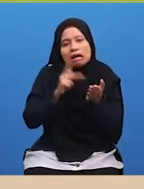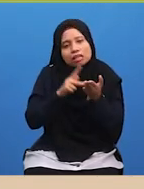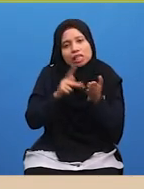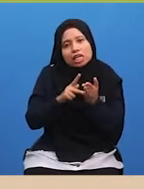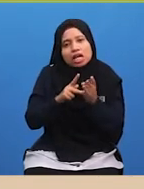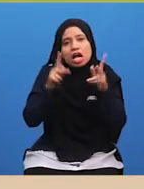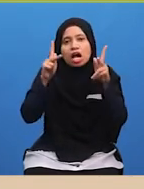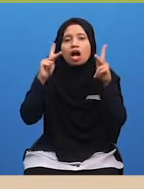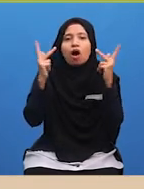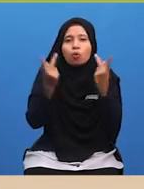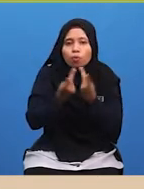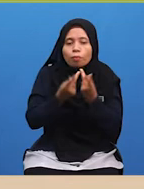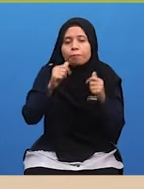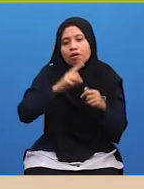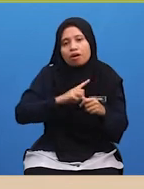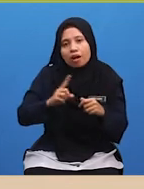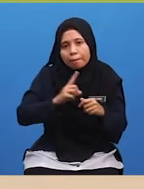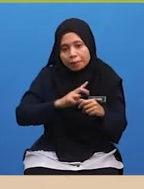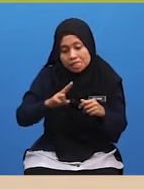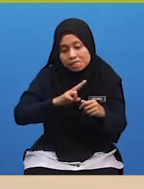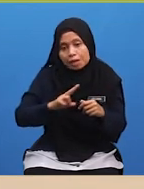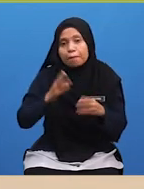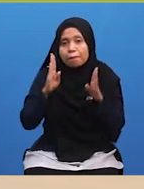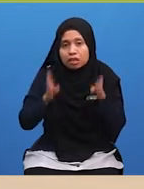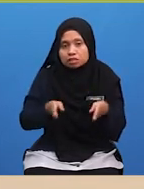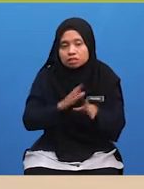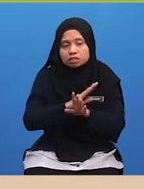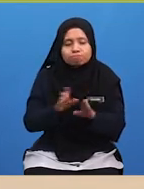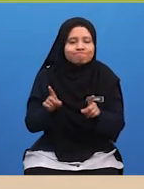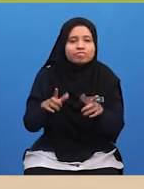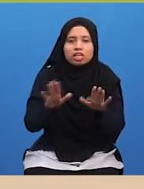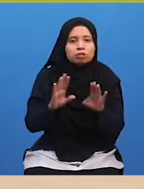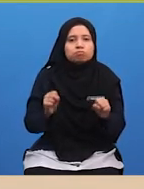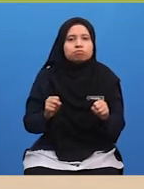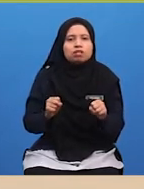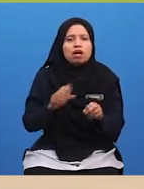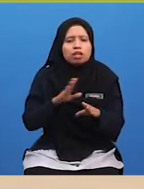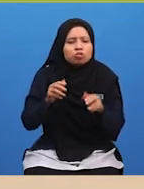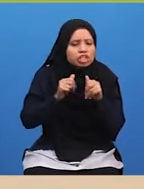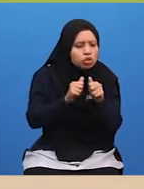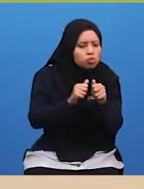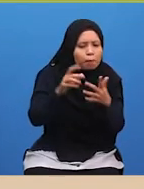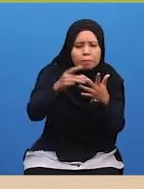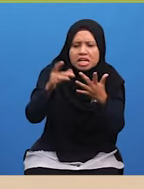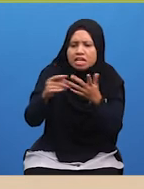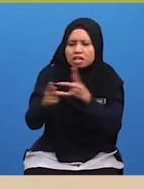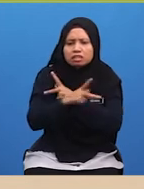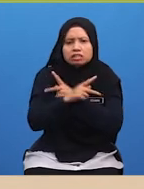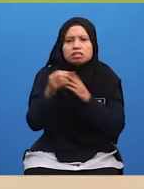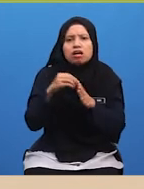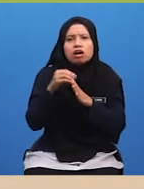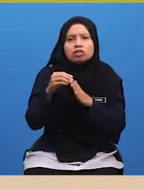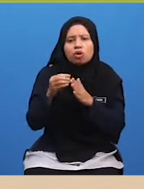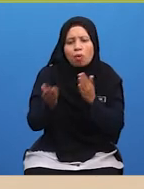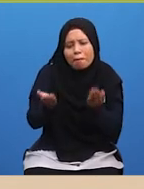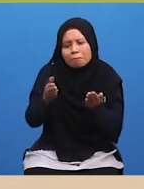kaum, agama dan bangsa. Kita janganlah memihak atau pilih kasih atau